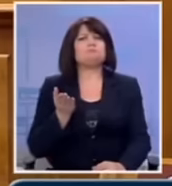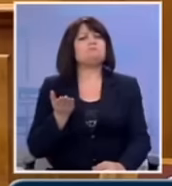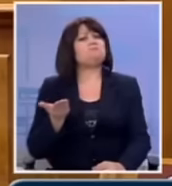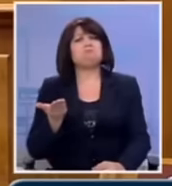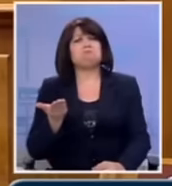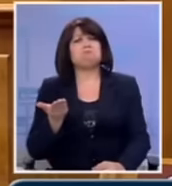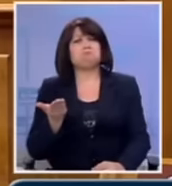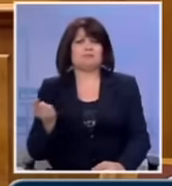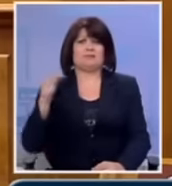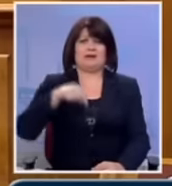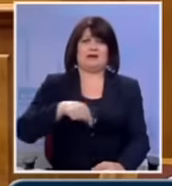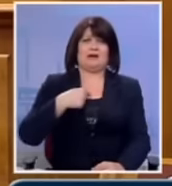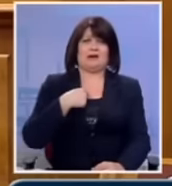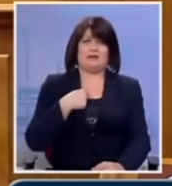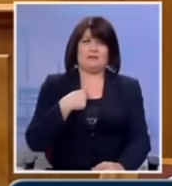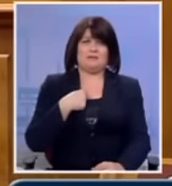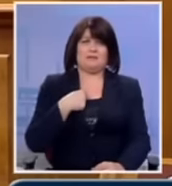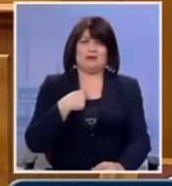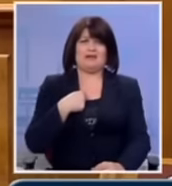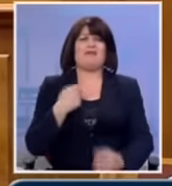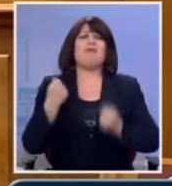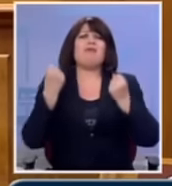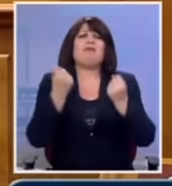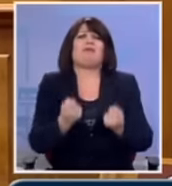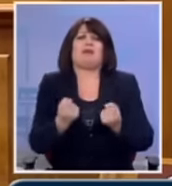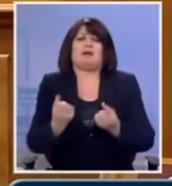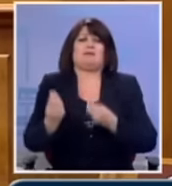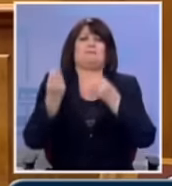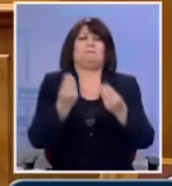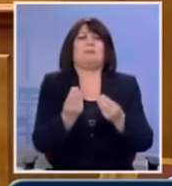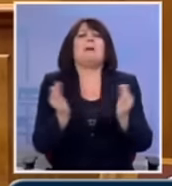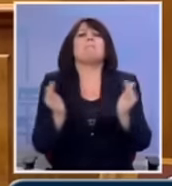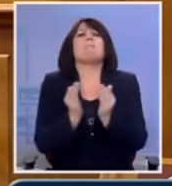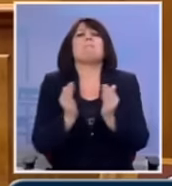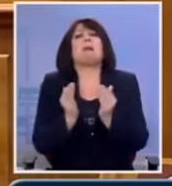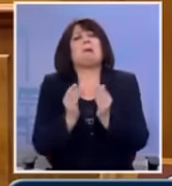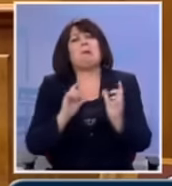ότι ερχόμαστε, λέει, να φέρουμε βάρη και στην μεσαία τάξη.